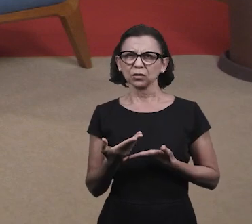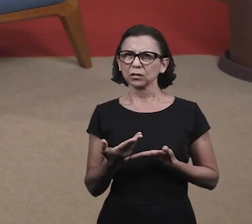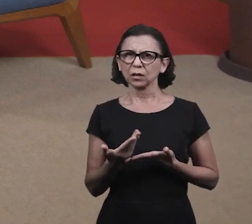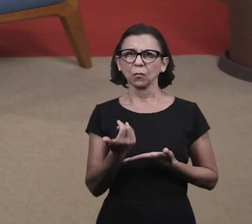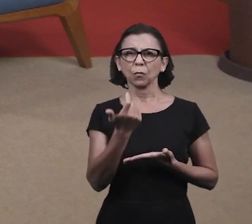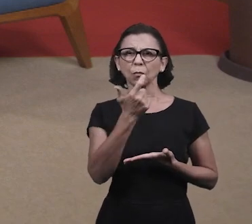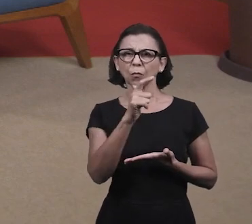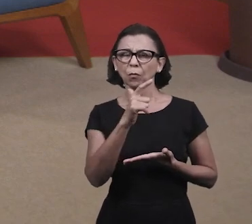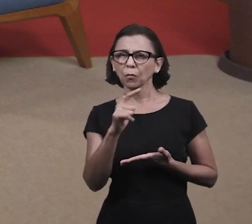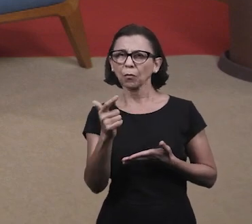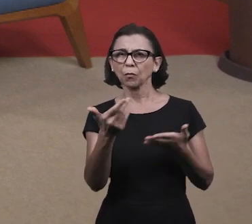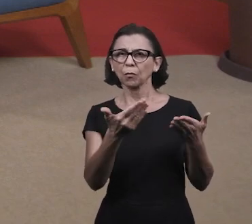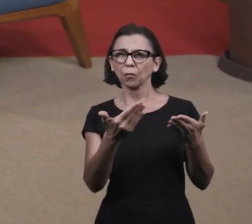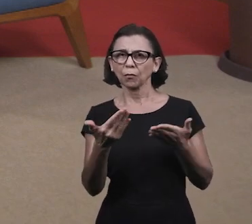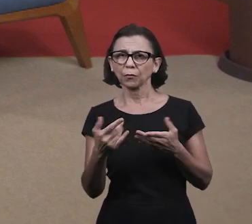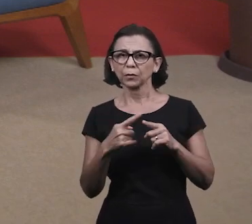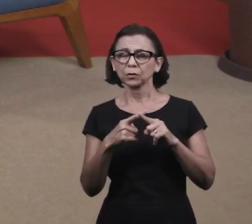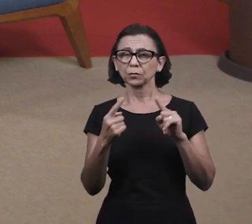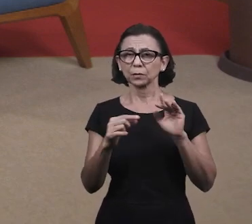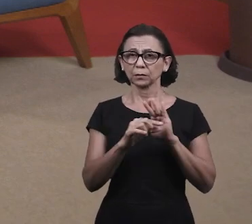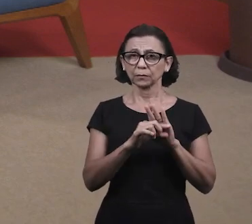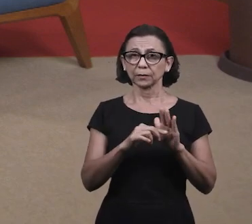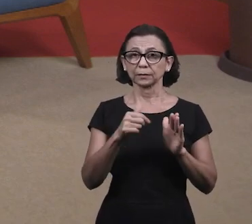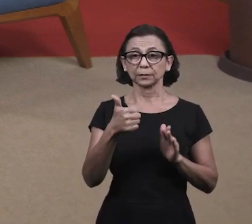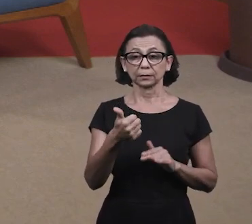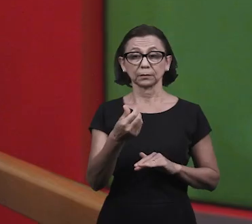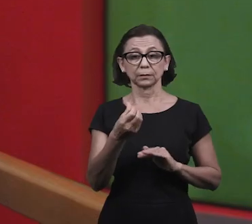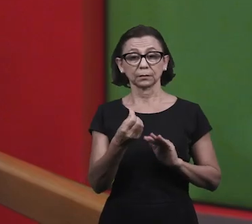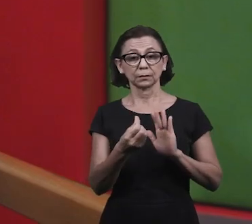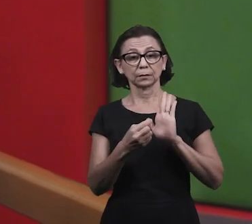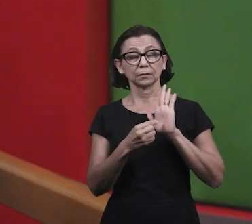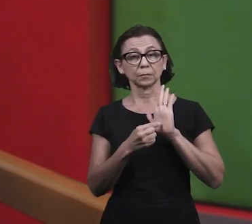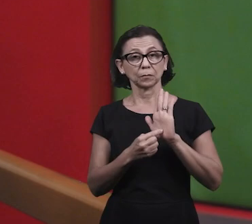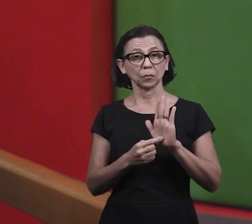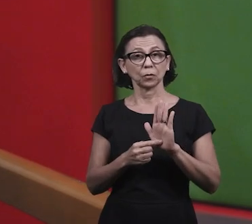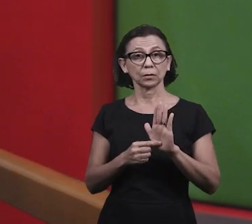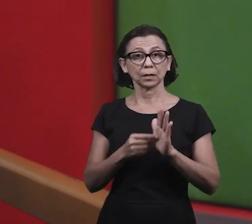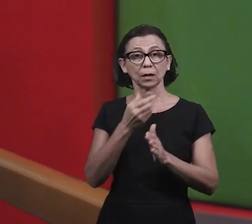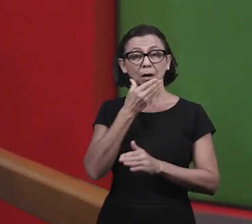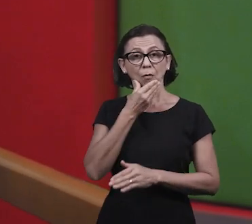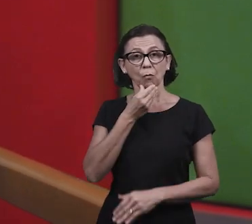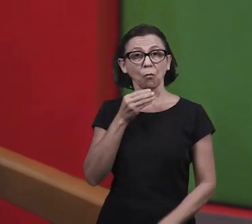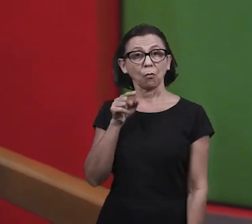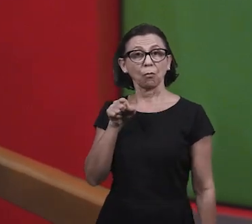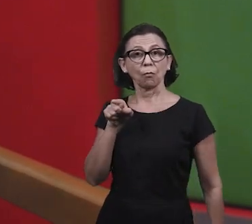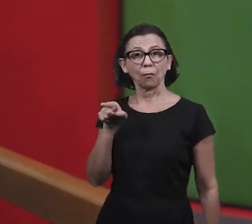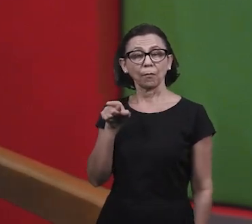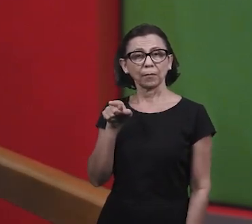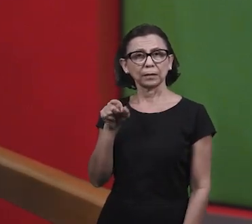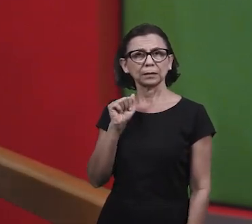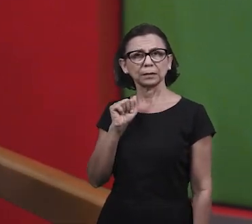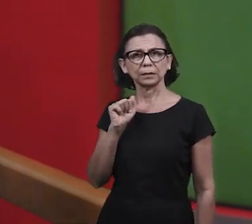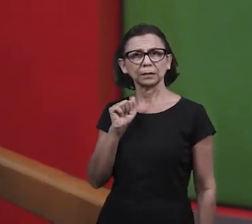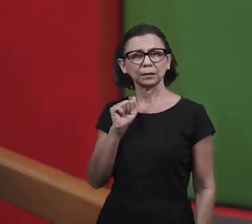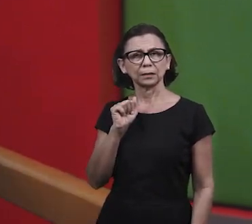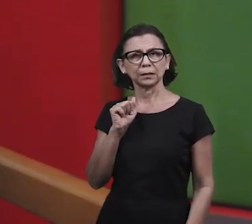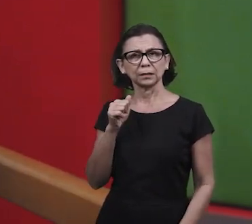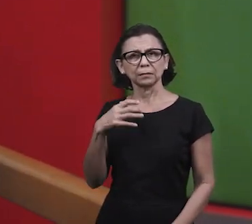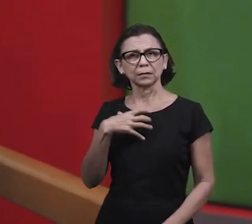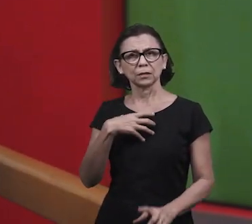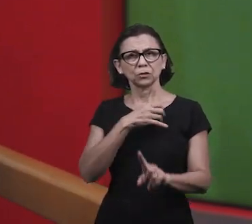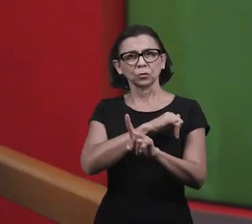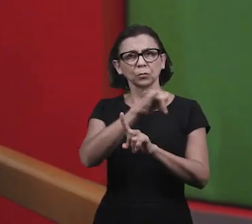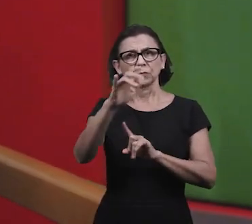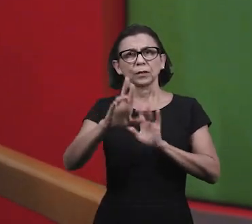espèce d'invitation. Mais celui-ci, spécifiquement de verset 16, il montre que cet